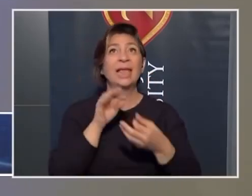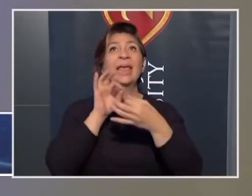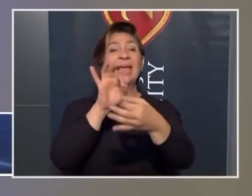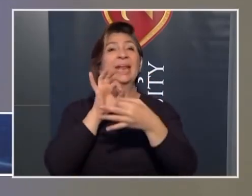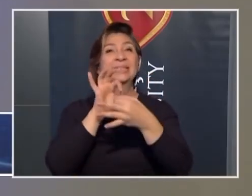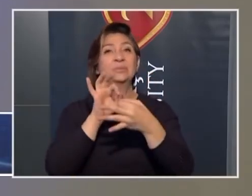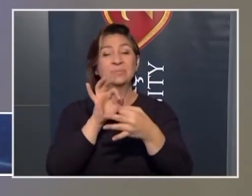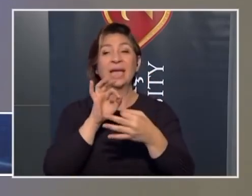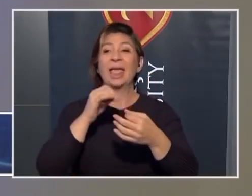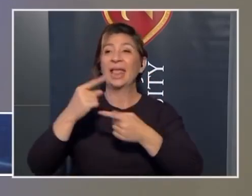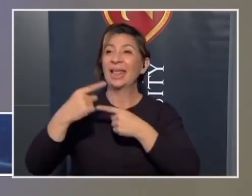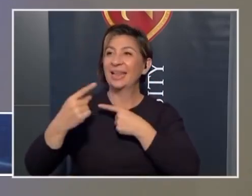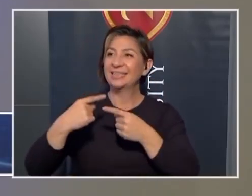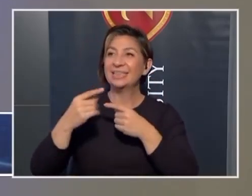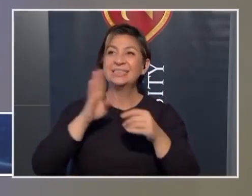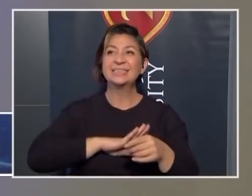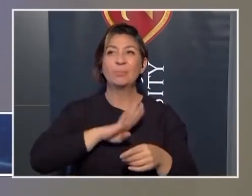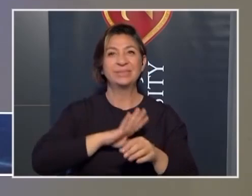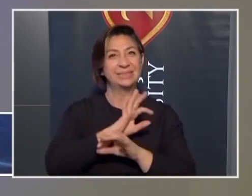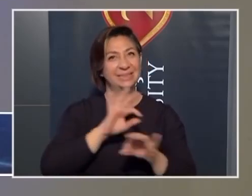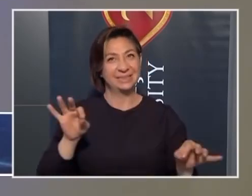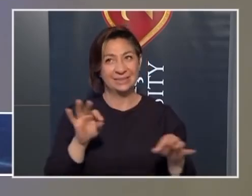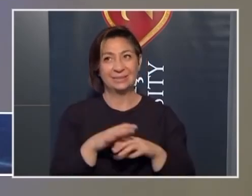iletişimde ve ilişkilerde sabırsız,